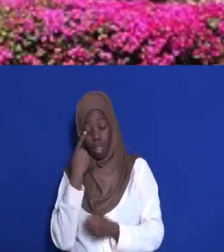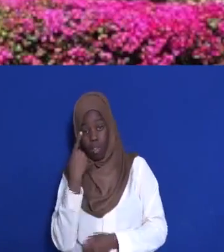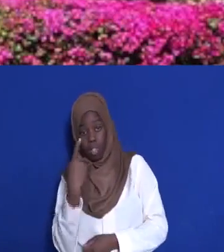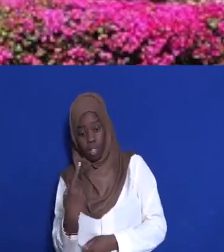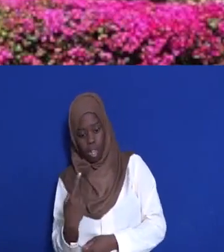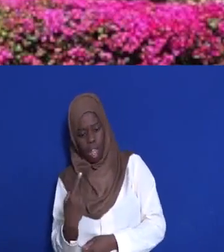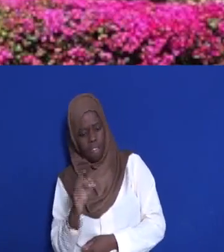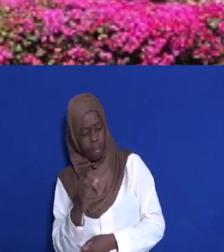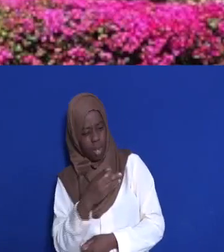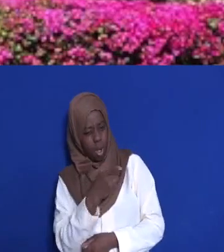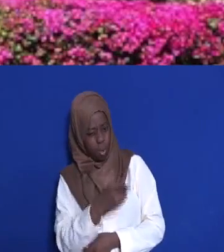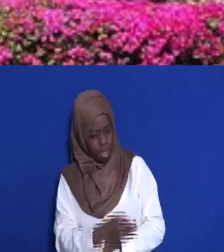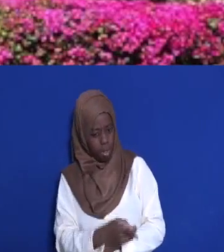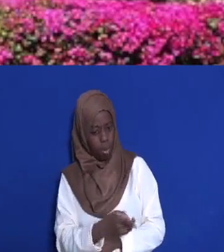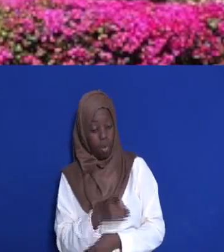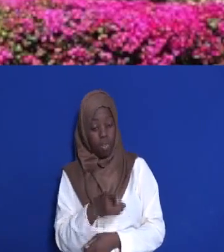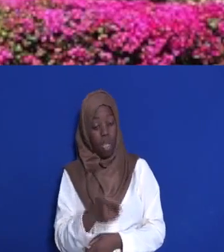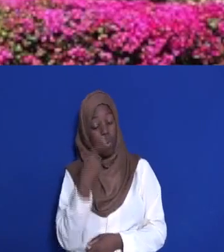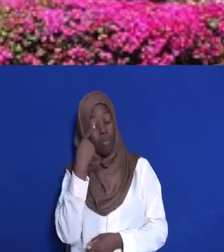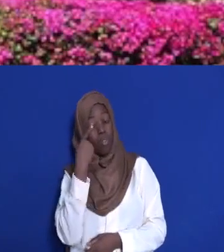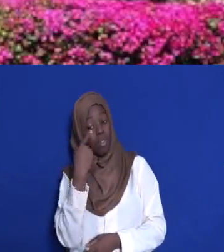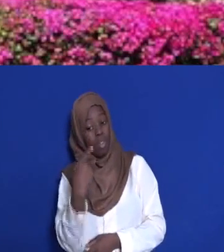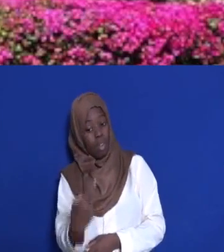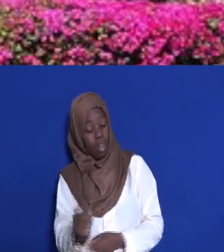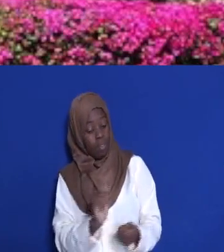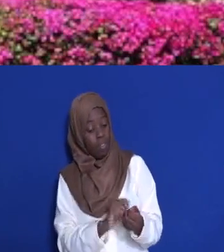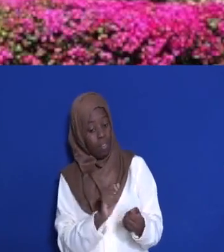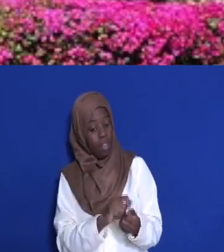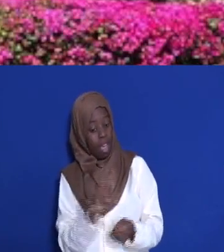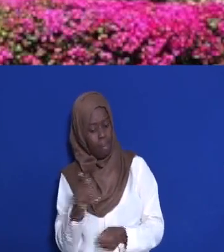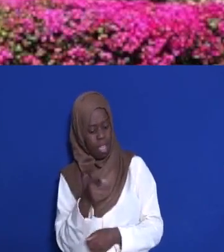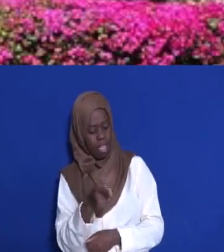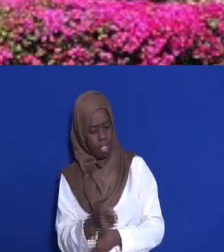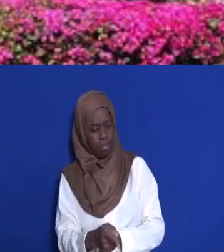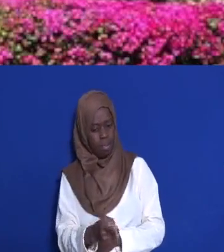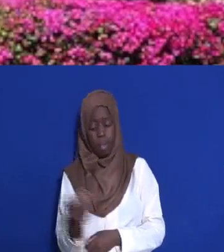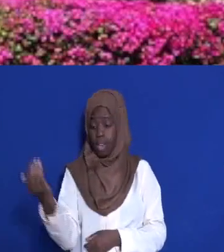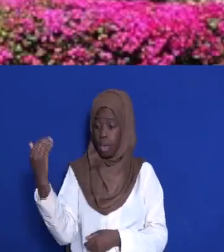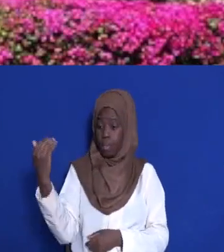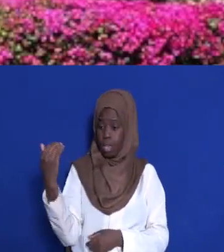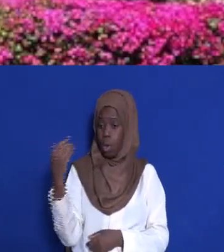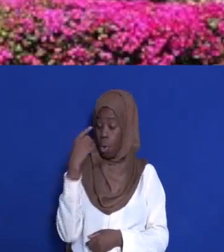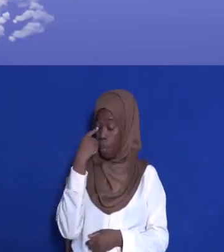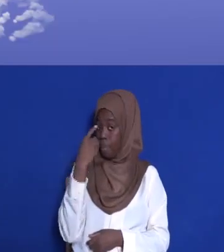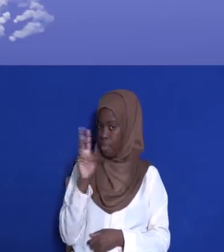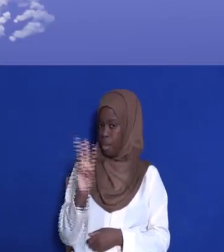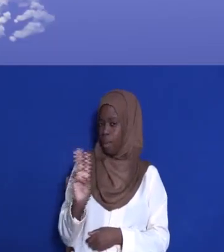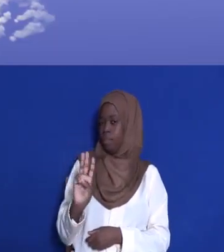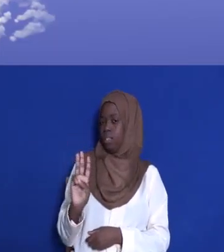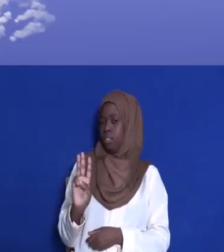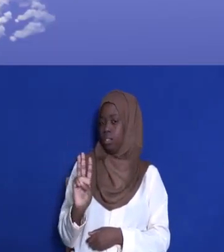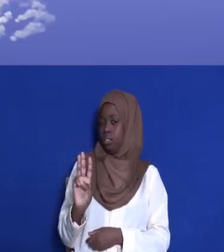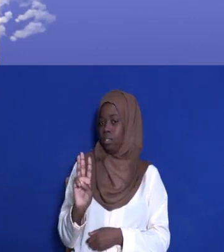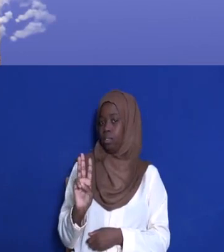Je, na wewe umeshawahi kuviona vifaa kama hivi? Hebu niambie, umeviona wapi?